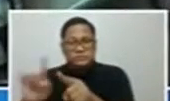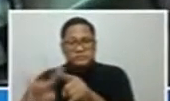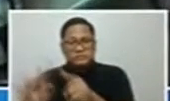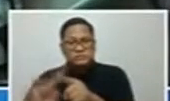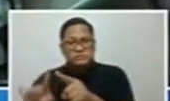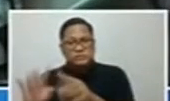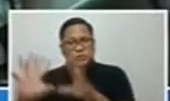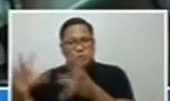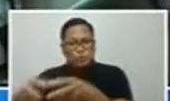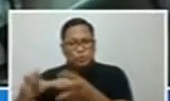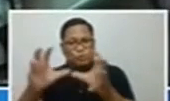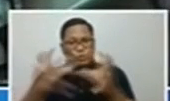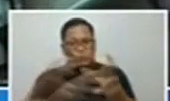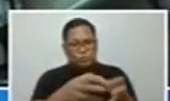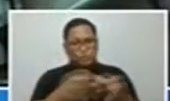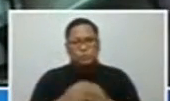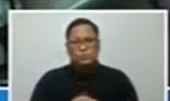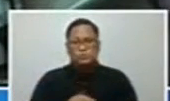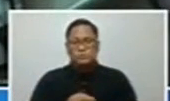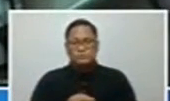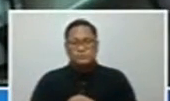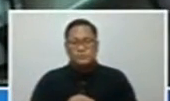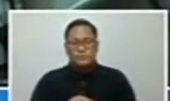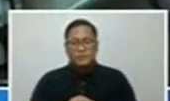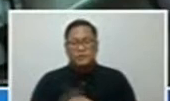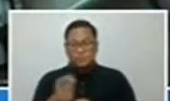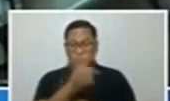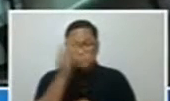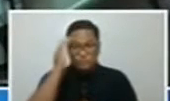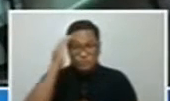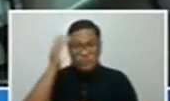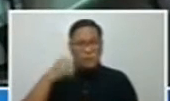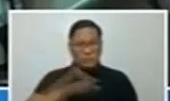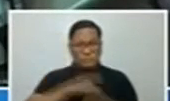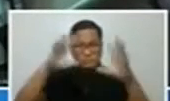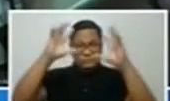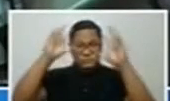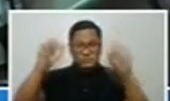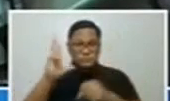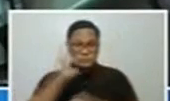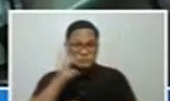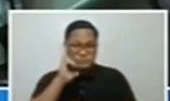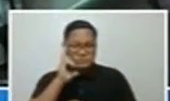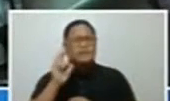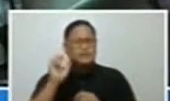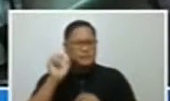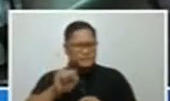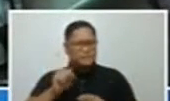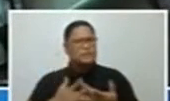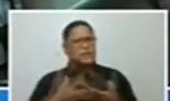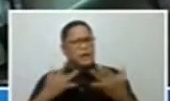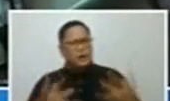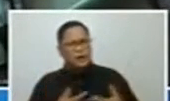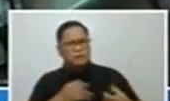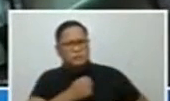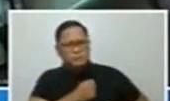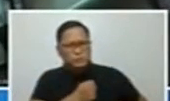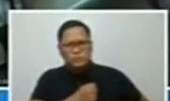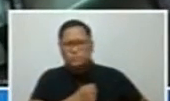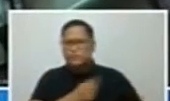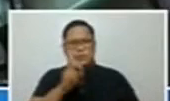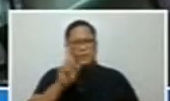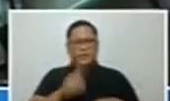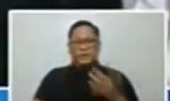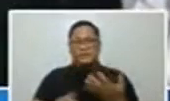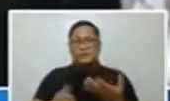Upang alamin ang kasalukuyang kalagayan ng lalawigan ng Palawan, makakausap po natin si Governor Jose Alvarez. Magandang